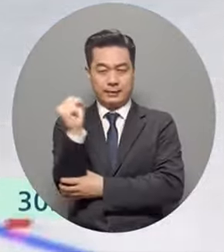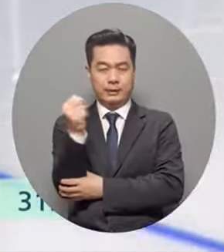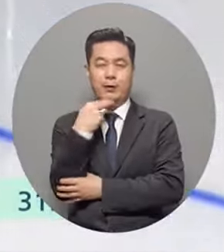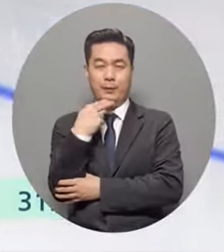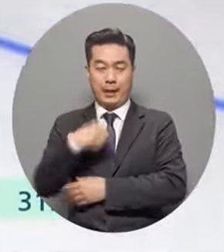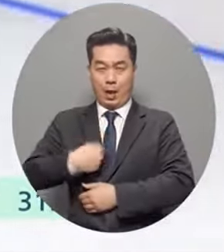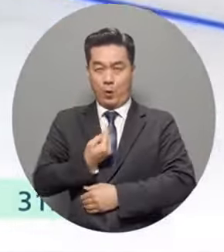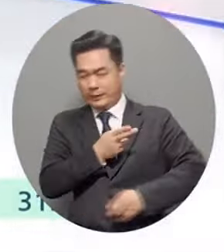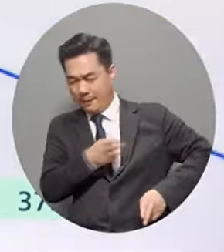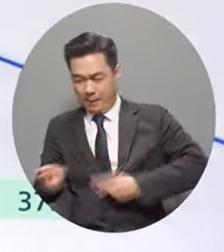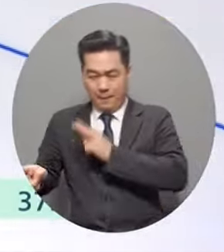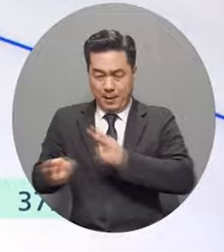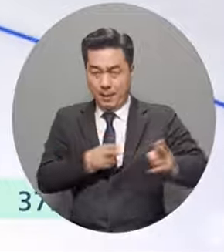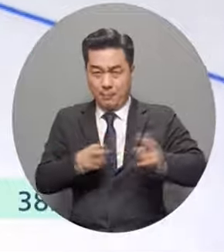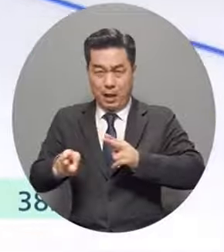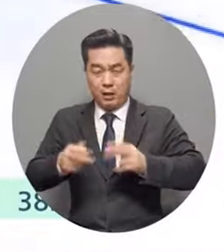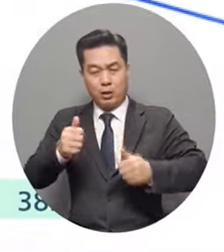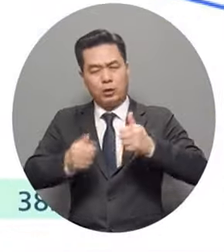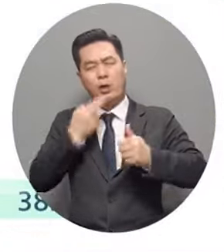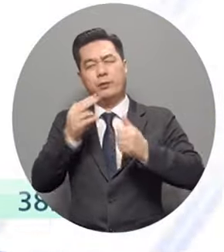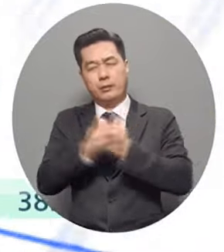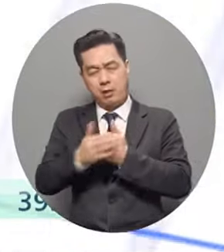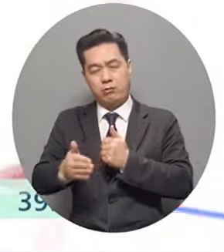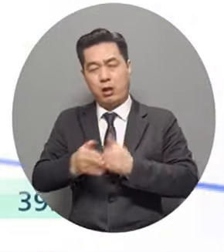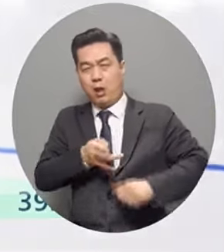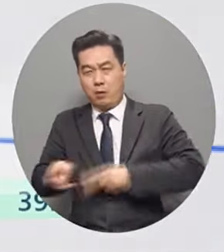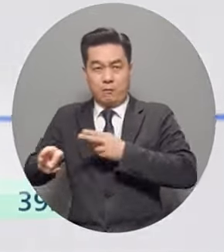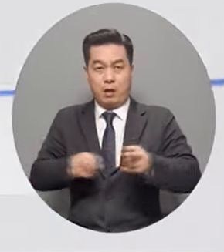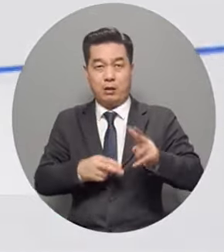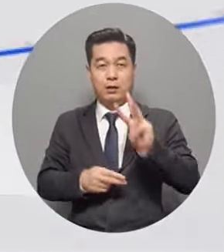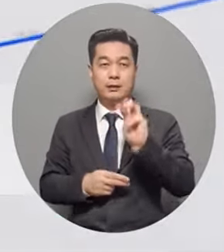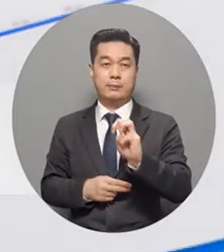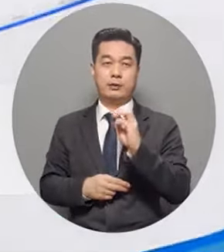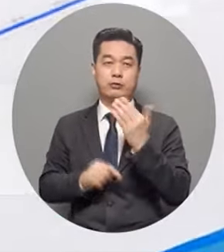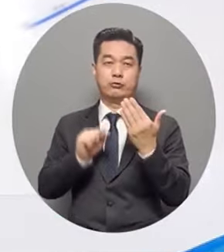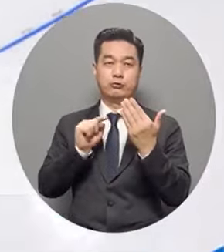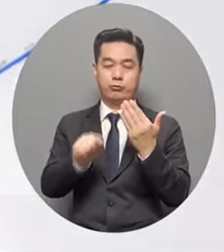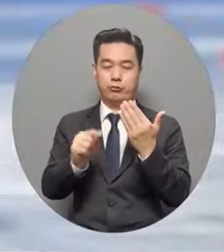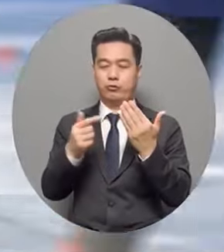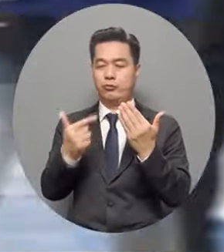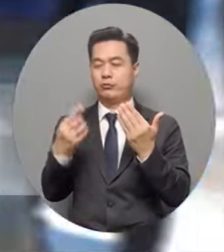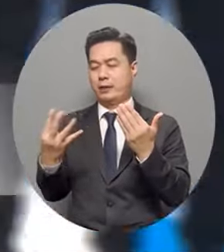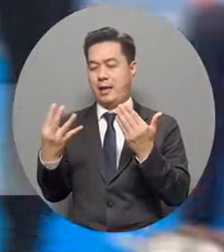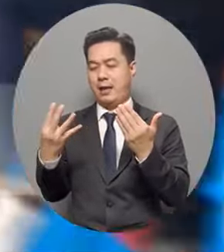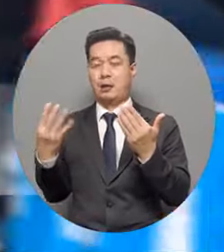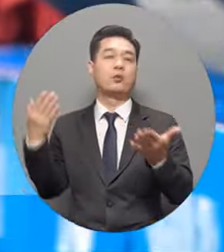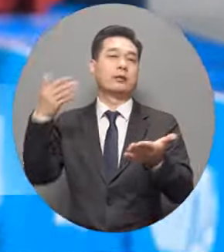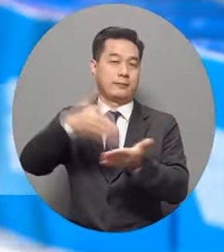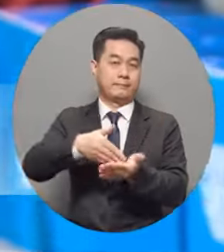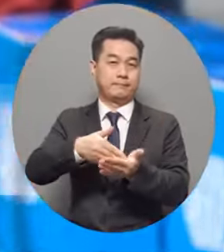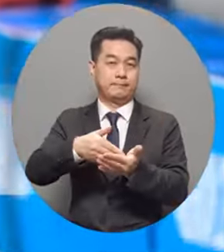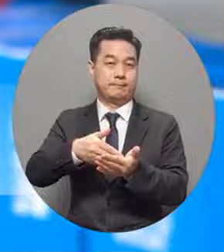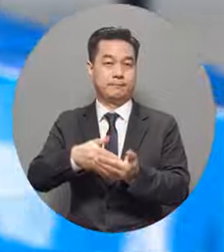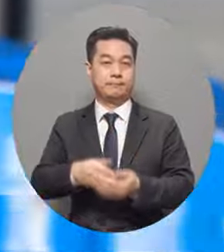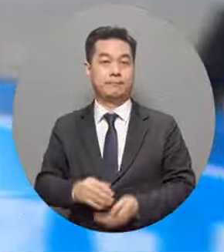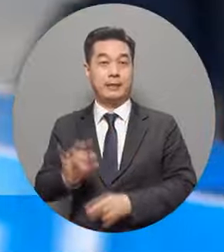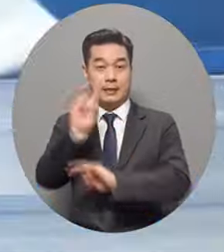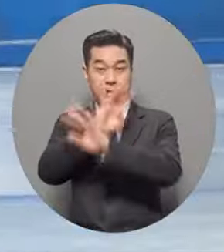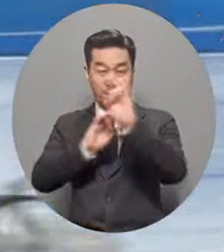달리는 악조건 속에서도 39초 64의 기록으로 결승선을 통과했습니다. 네덜란드의